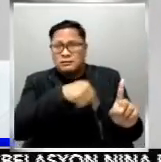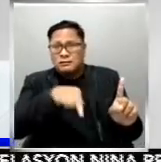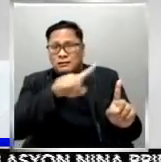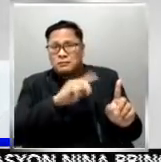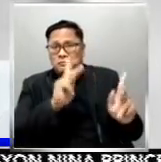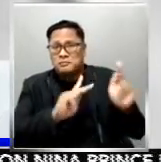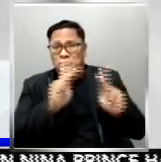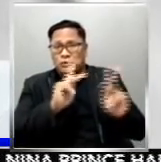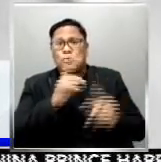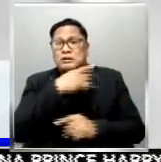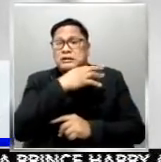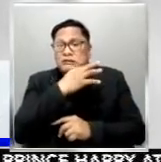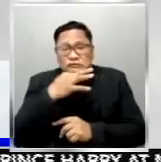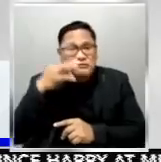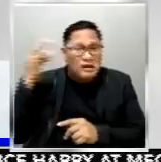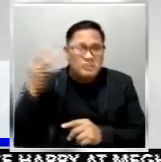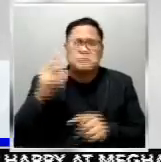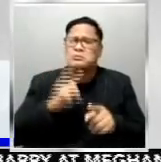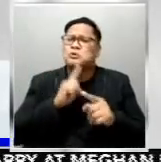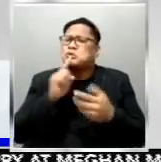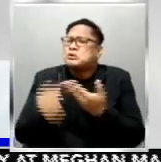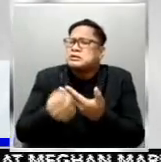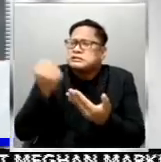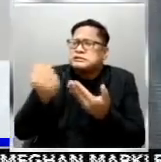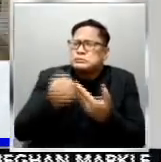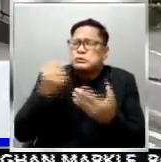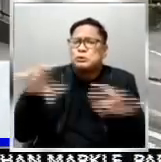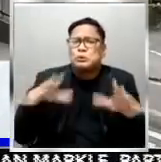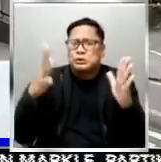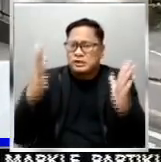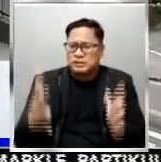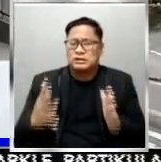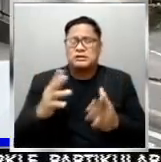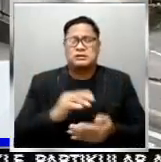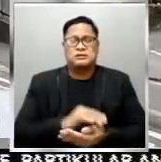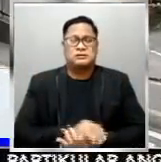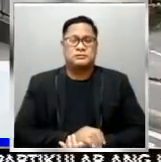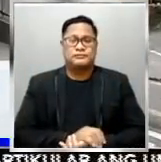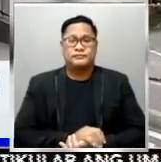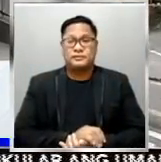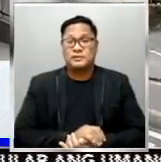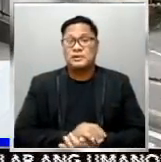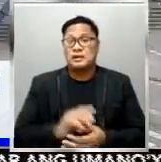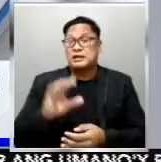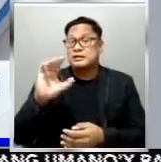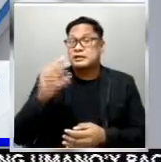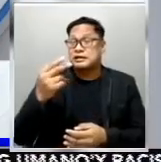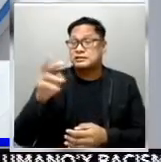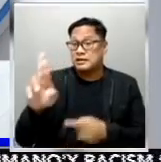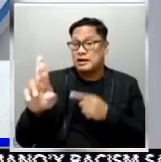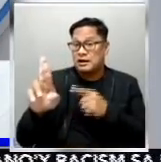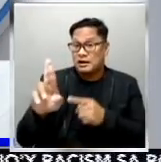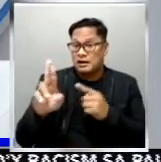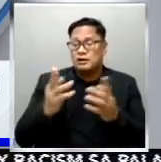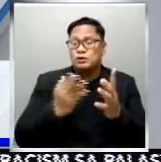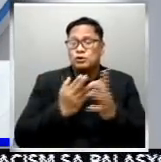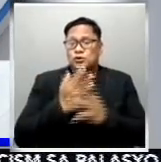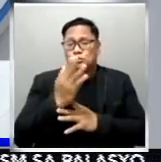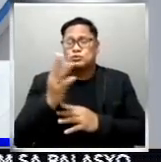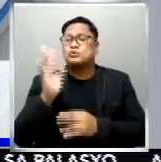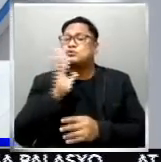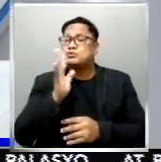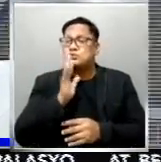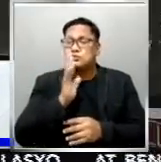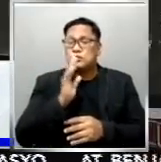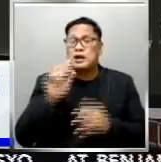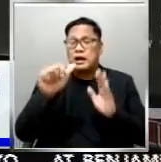operasyon, pangkaraniwang mga manggagawa lamang ang mga ito. Ang Commission on Human Rights, sa pamamagitan ng tagapagsalita nitong si Attorney